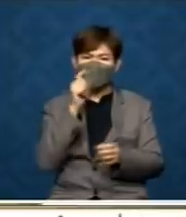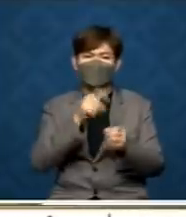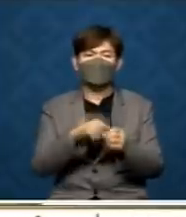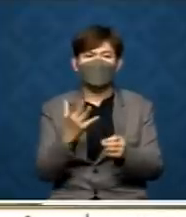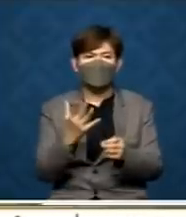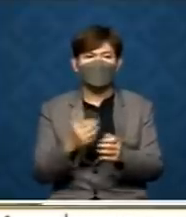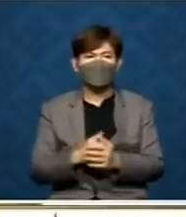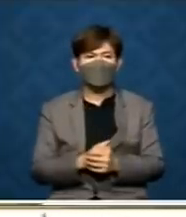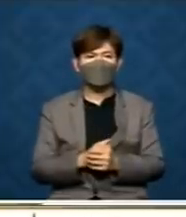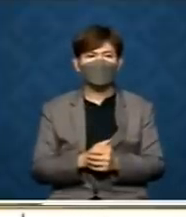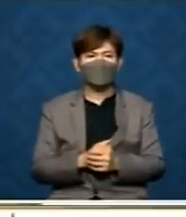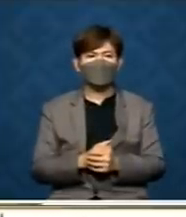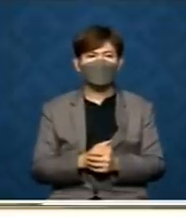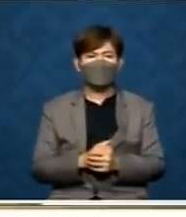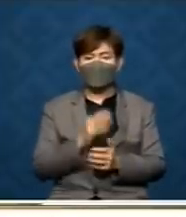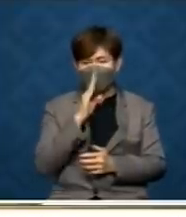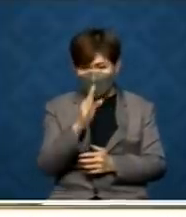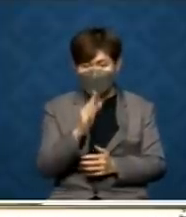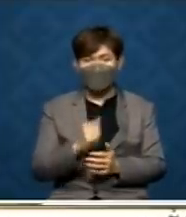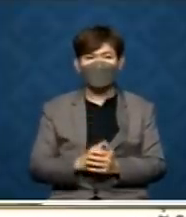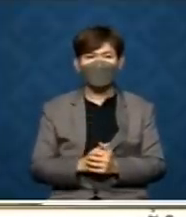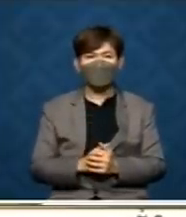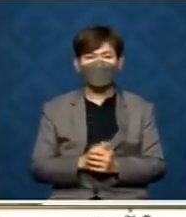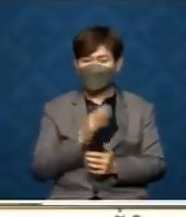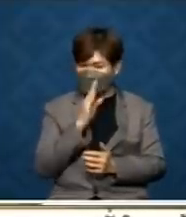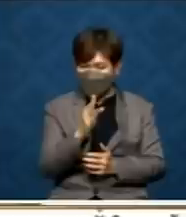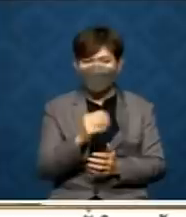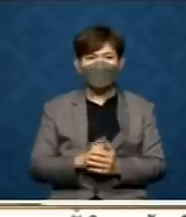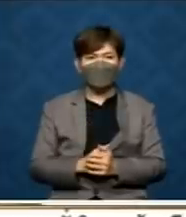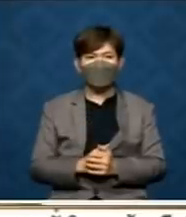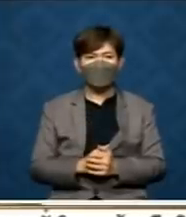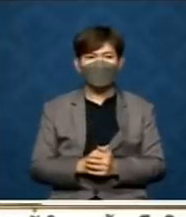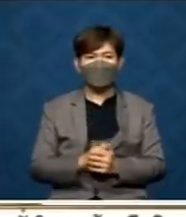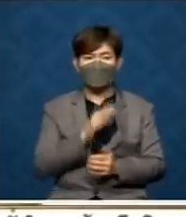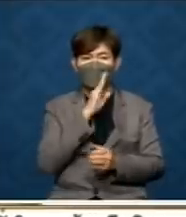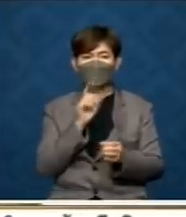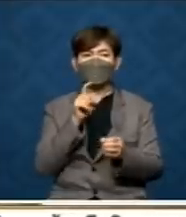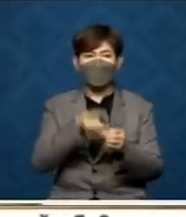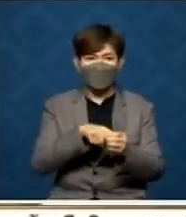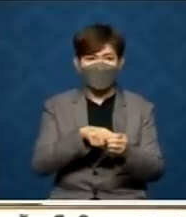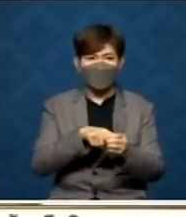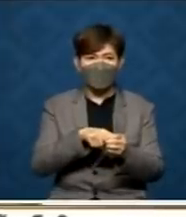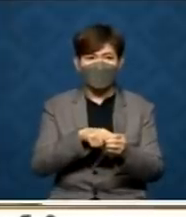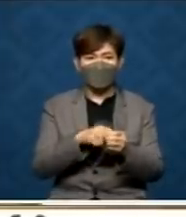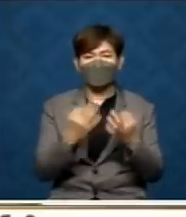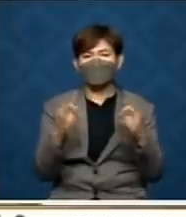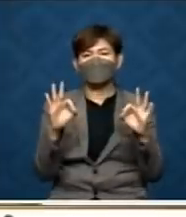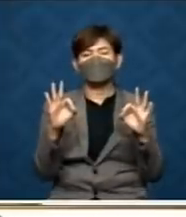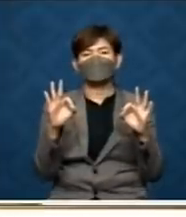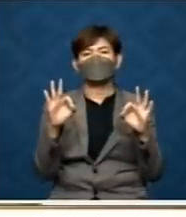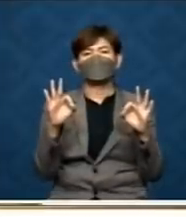ใจก็คงๆนะไม่อ้อมค้อมแต่ถ้าเข้าโคแบบมันได้ของฟรี